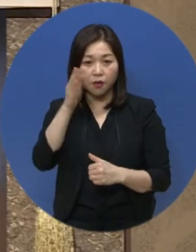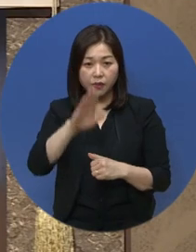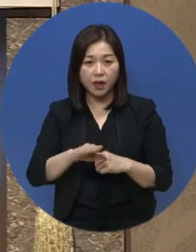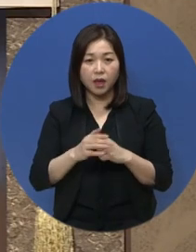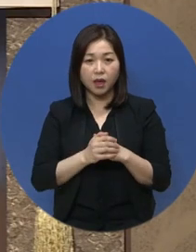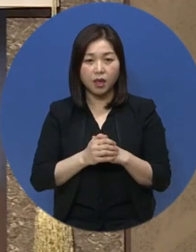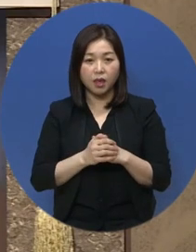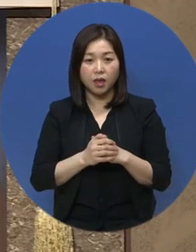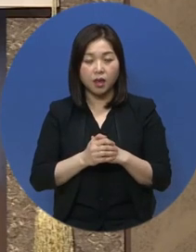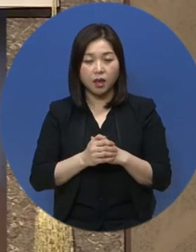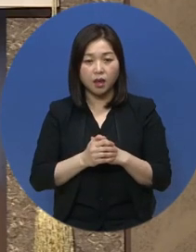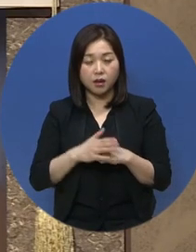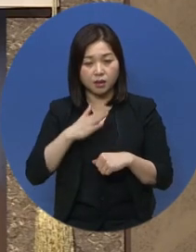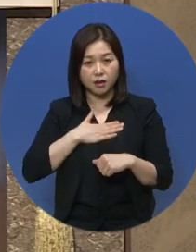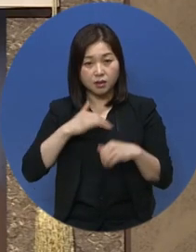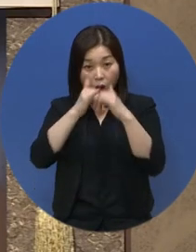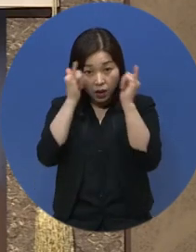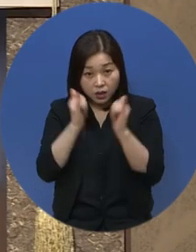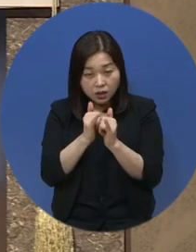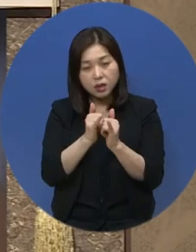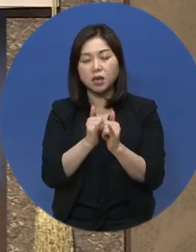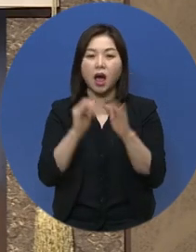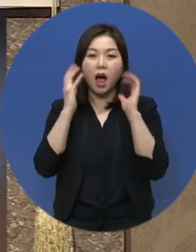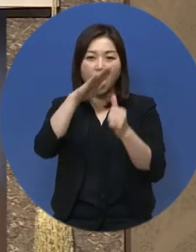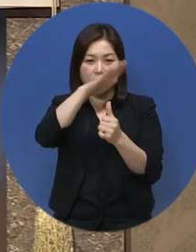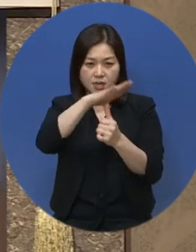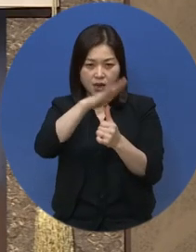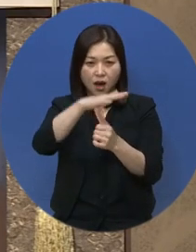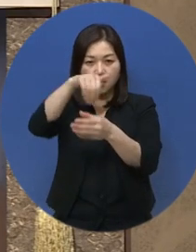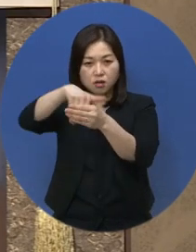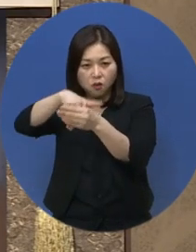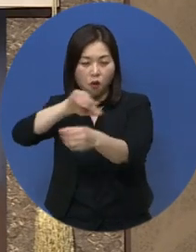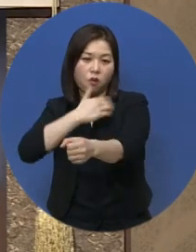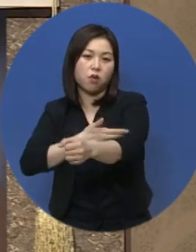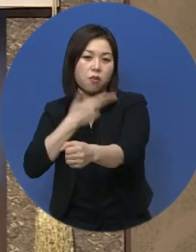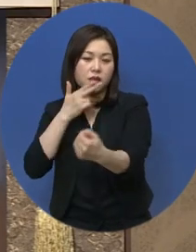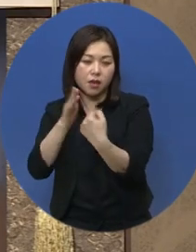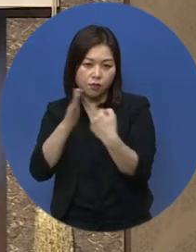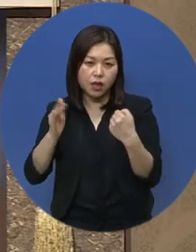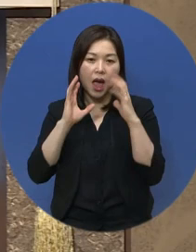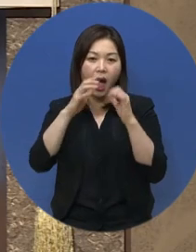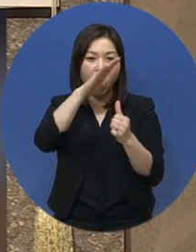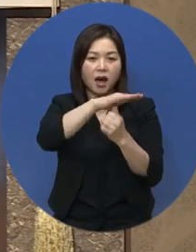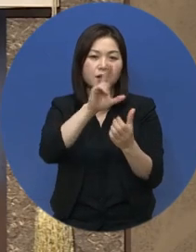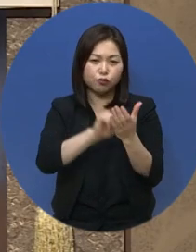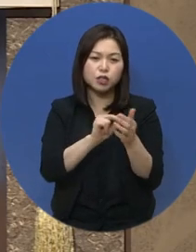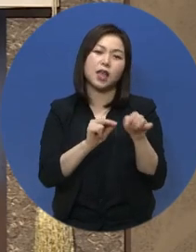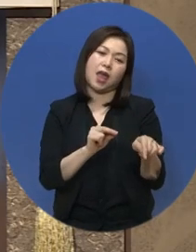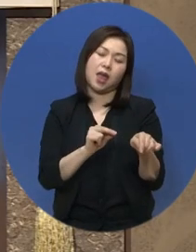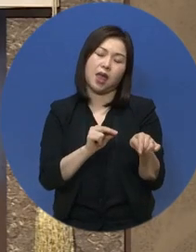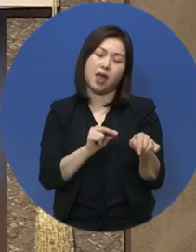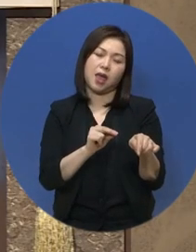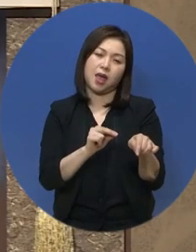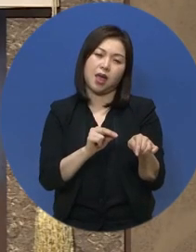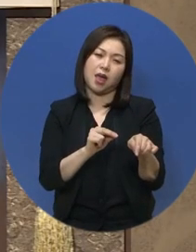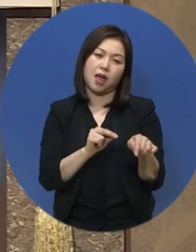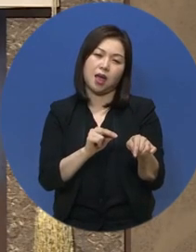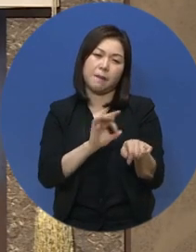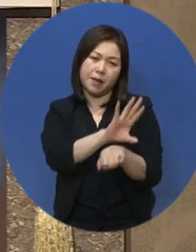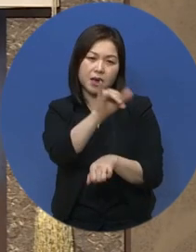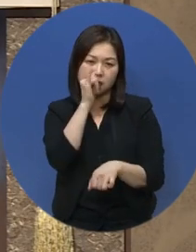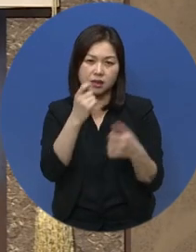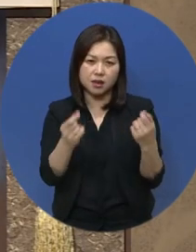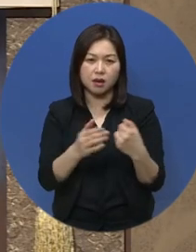없어요. 그래서 아이 문제에 대해서 굉장히 소홀한 건 사실이에요. 예산을 봐서도 그렇고 메르켈